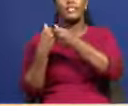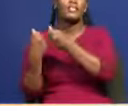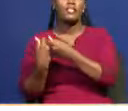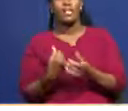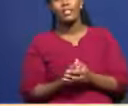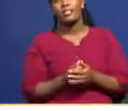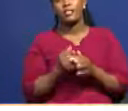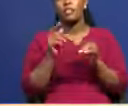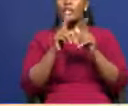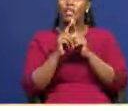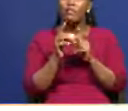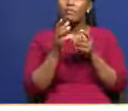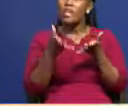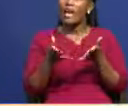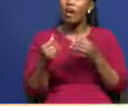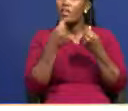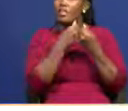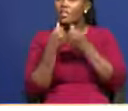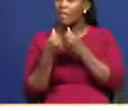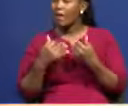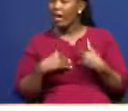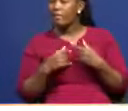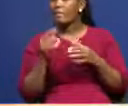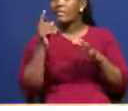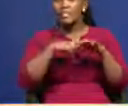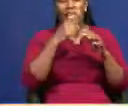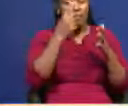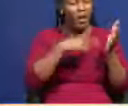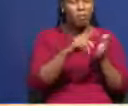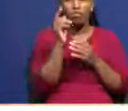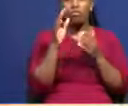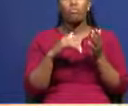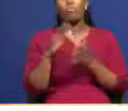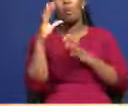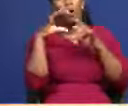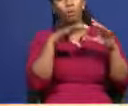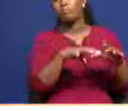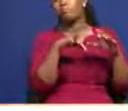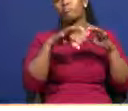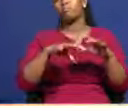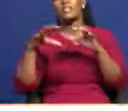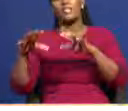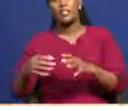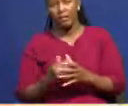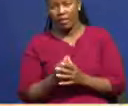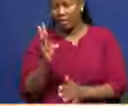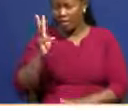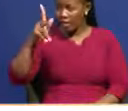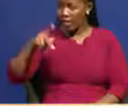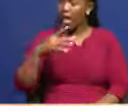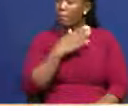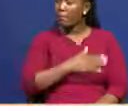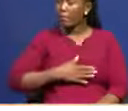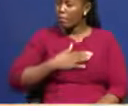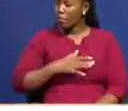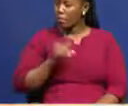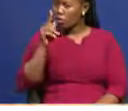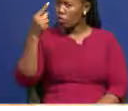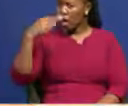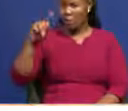sasa wakipitisha je? Mimi naomba tu MPs tafadhali. Sisi ndio tunapitishanga nyinyi. Kura mnapata kwa sisi. Tafadhali